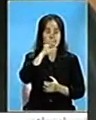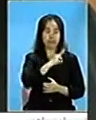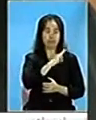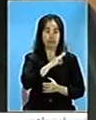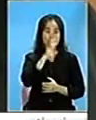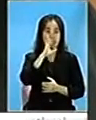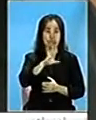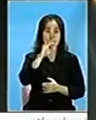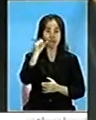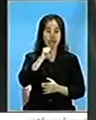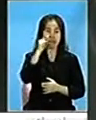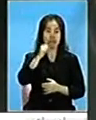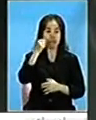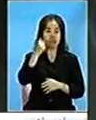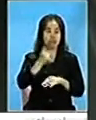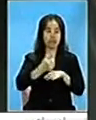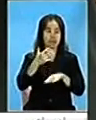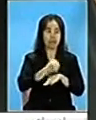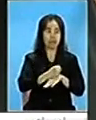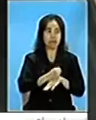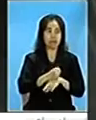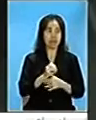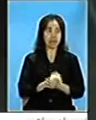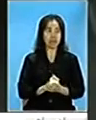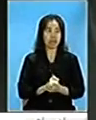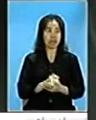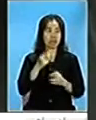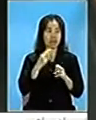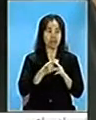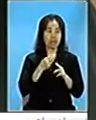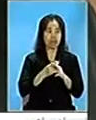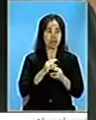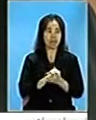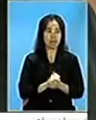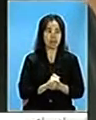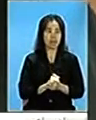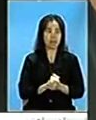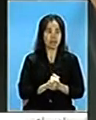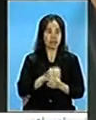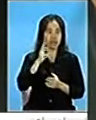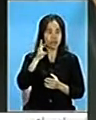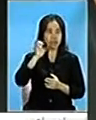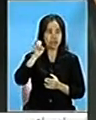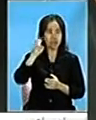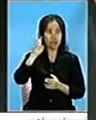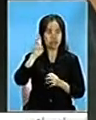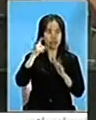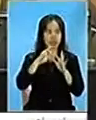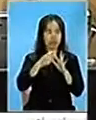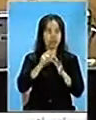ฒนาการเมืองไม่ต้องเห็นหน้าผมครับชื่อท่านวีระสมความ